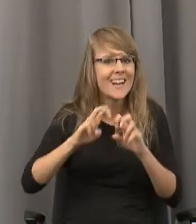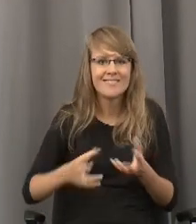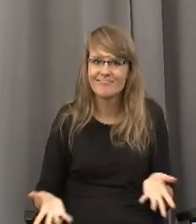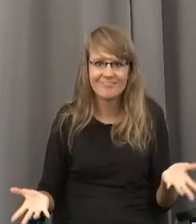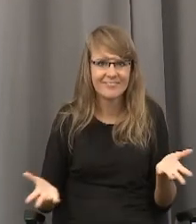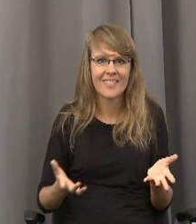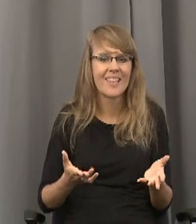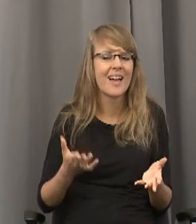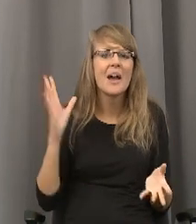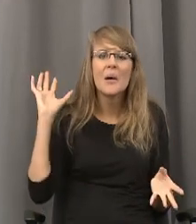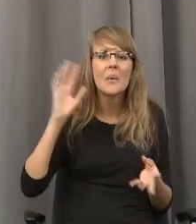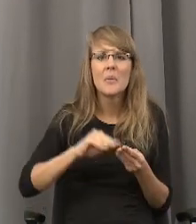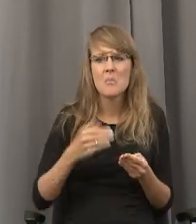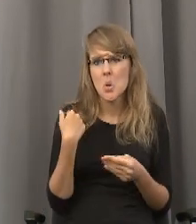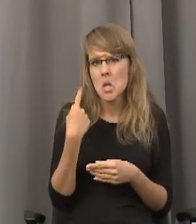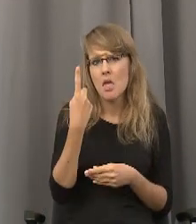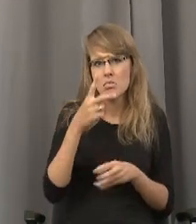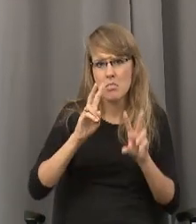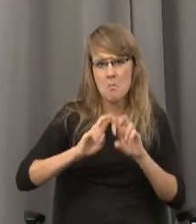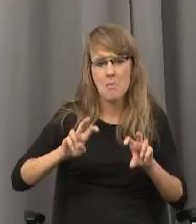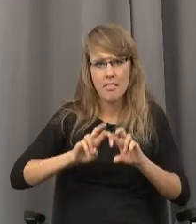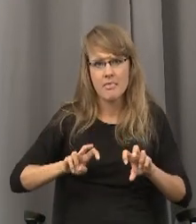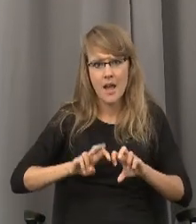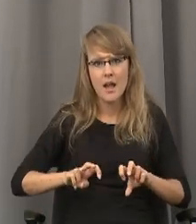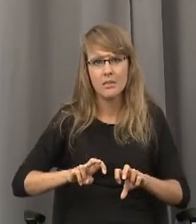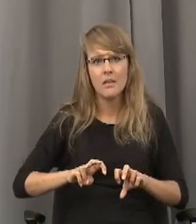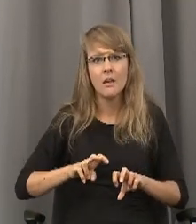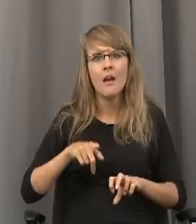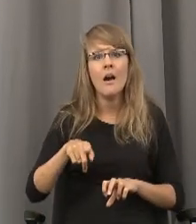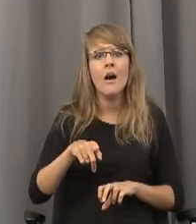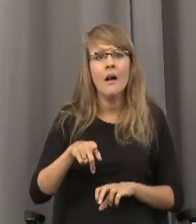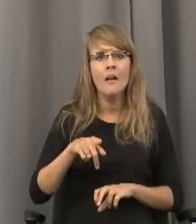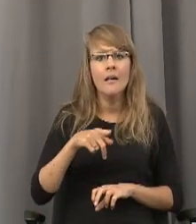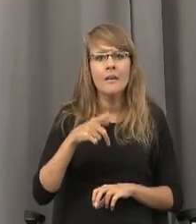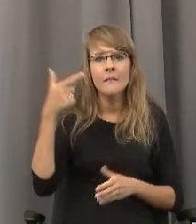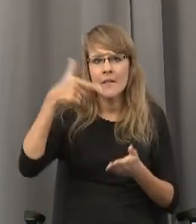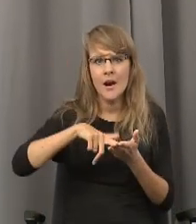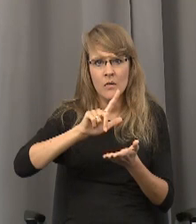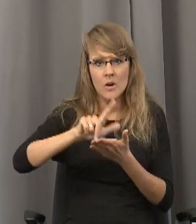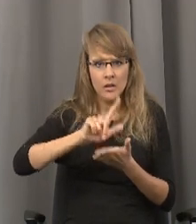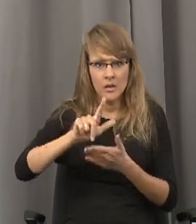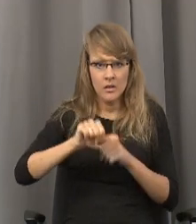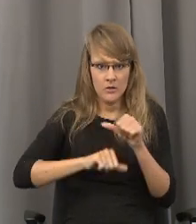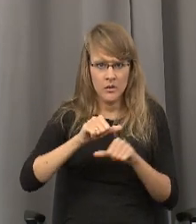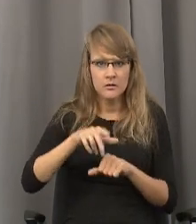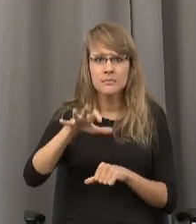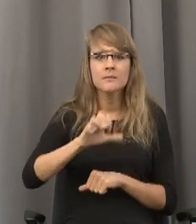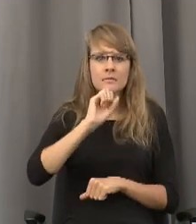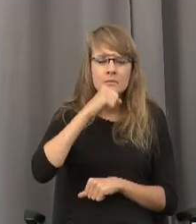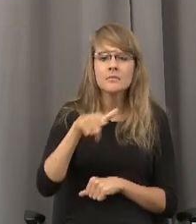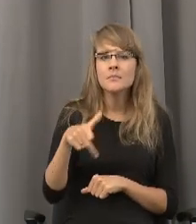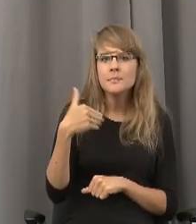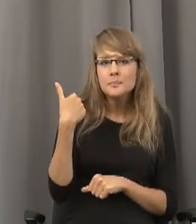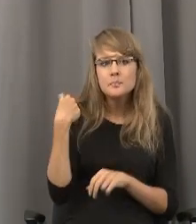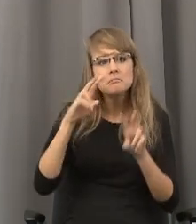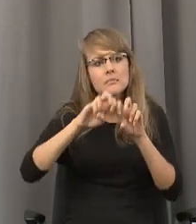dotychczas wykonane w, można powiedzieć, nowożytnej Polsce, to jest badanie PolSenior z 2012 roku, które przybliżyło